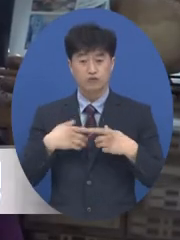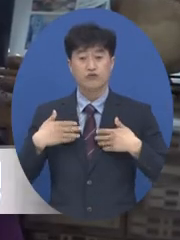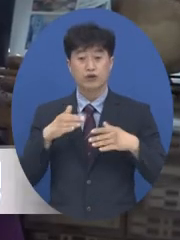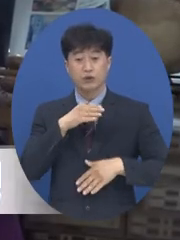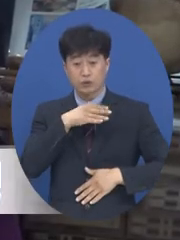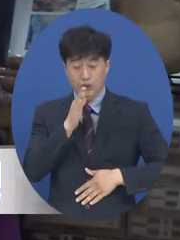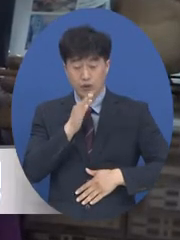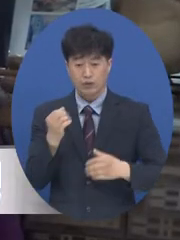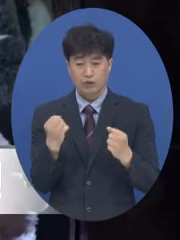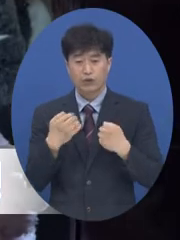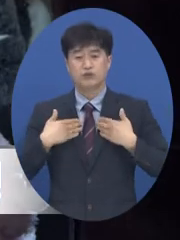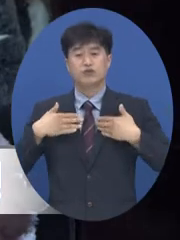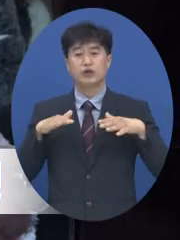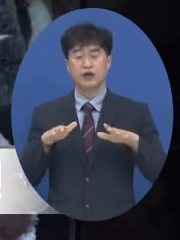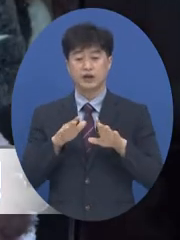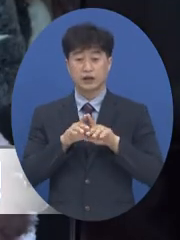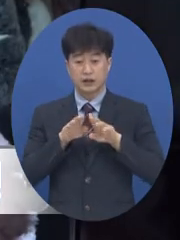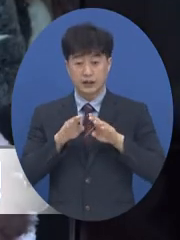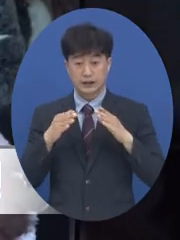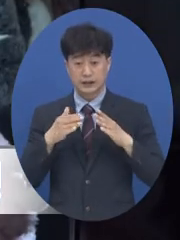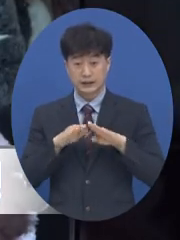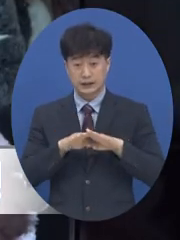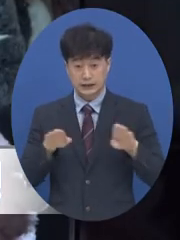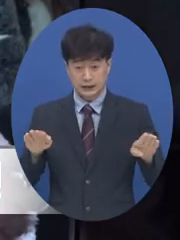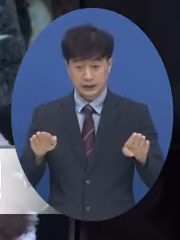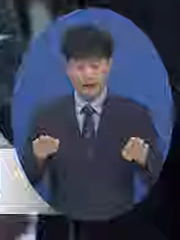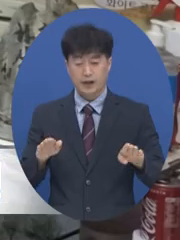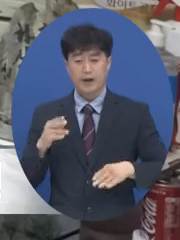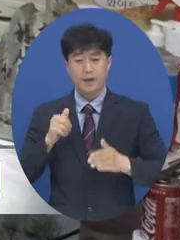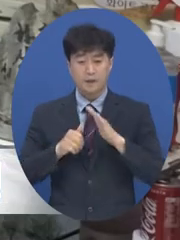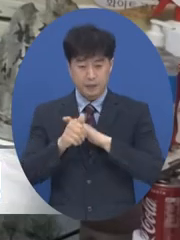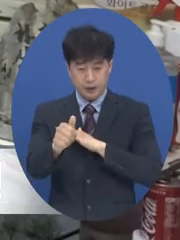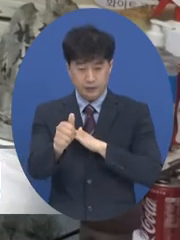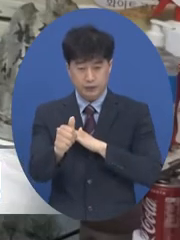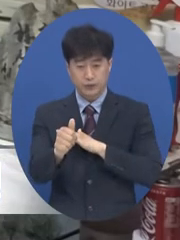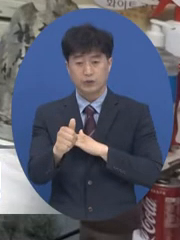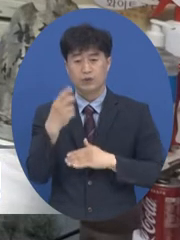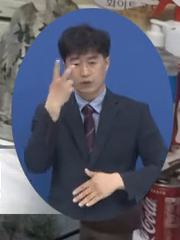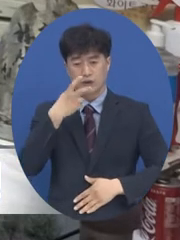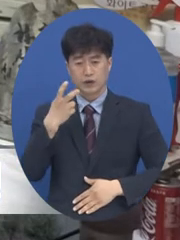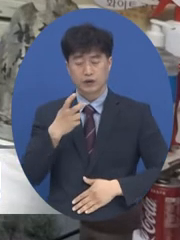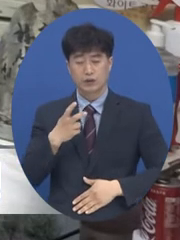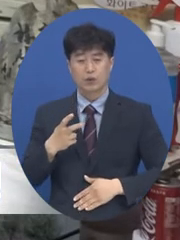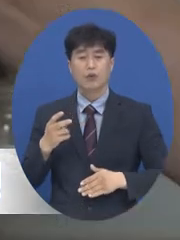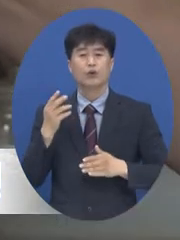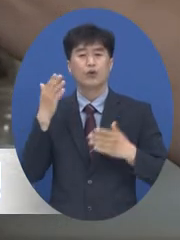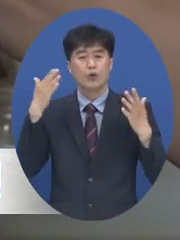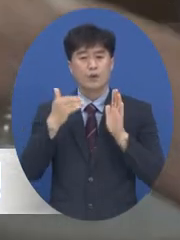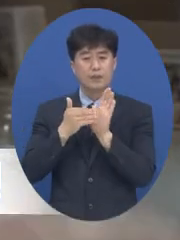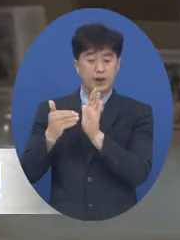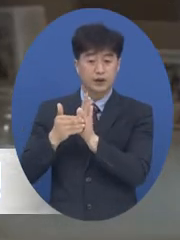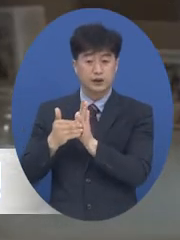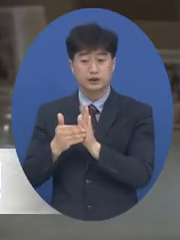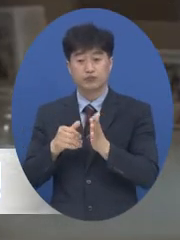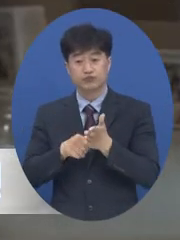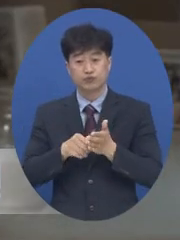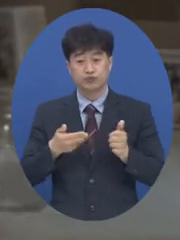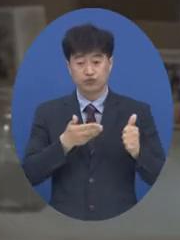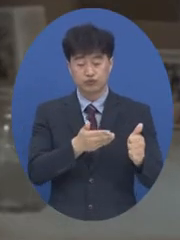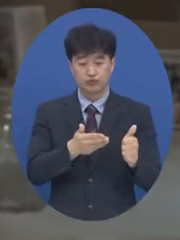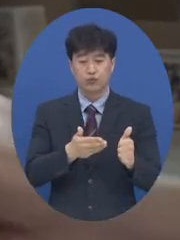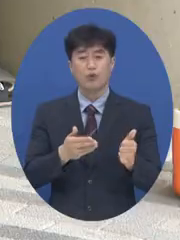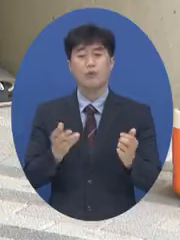건강 취약계층에겐 방문 건강 관리와 함께 혹서기 용품을 제공하고 폭염 대비 행동 요령과 예방